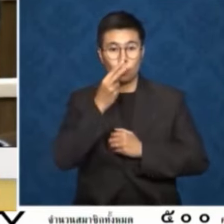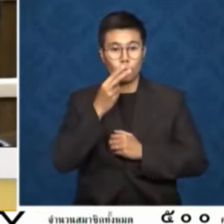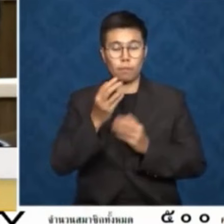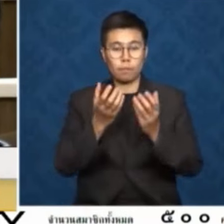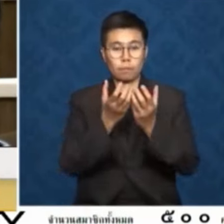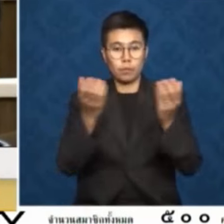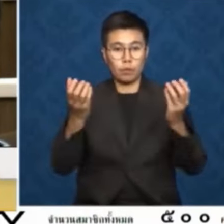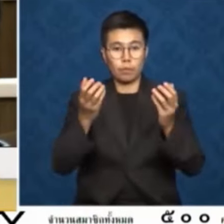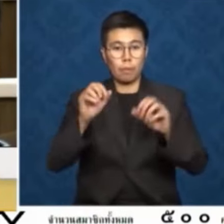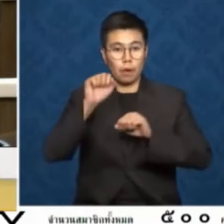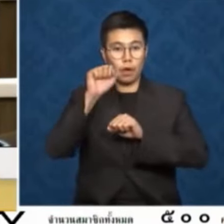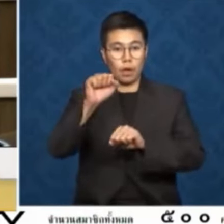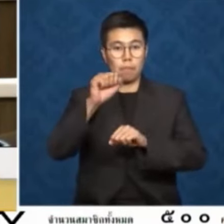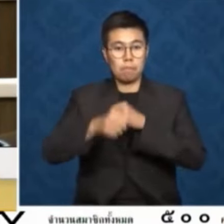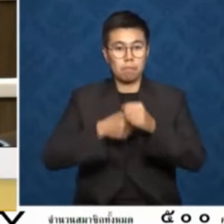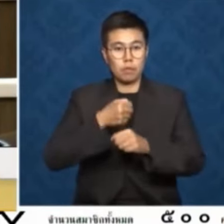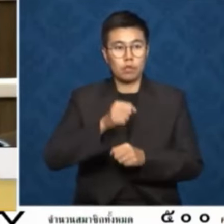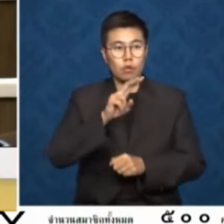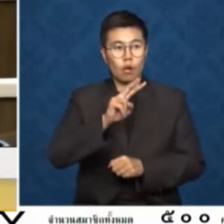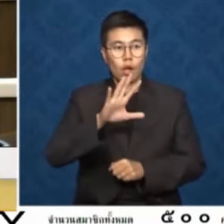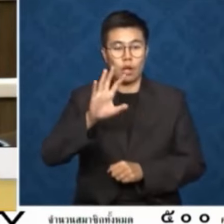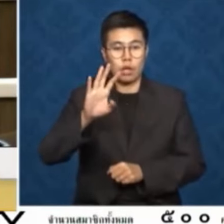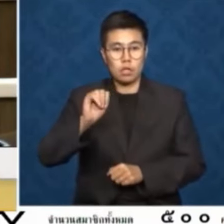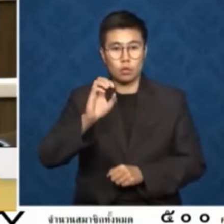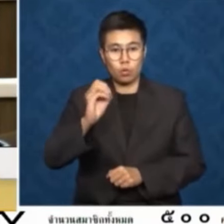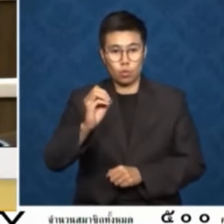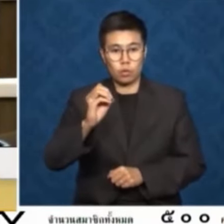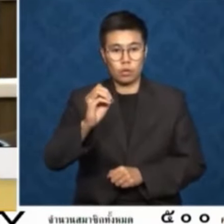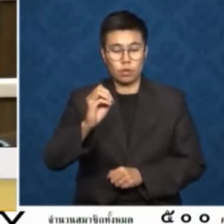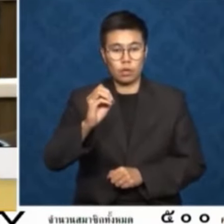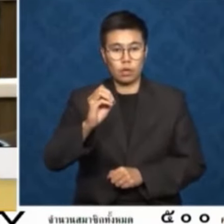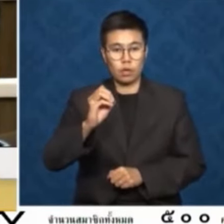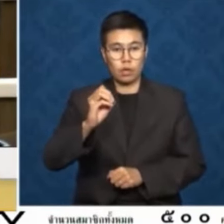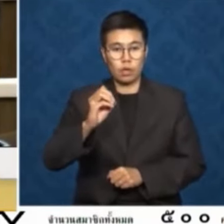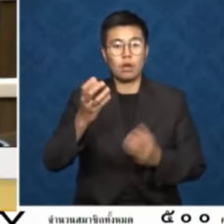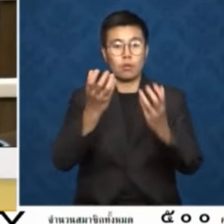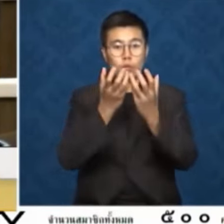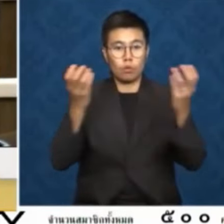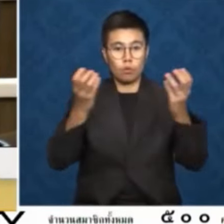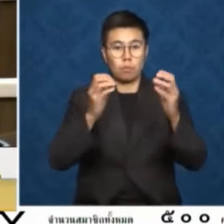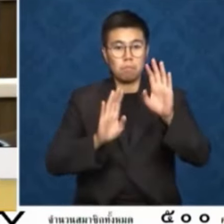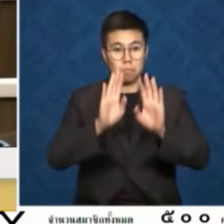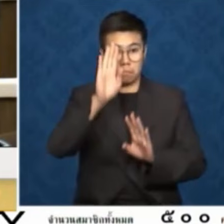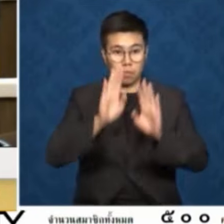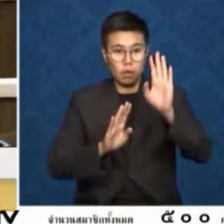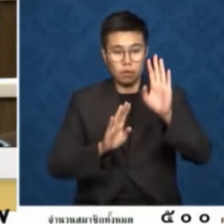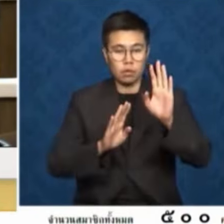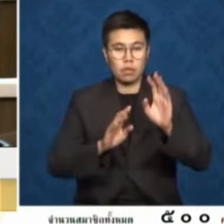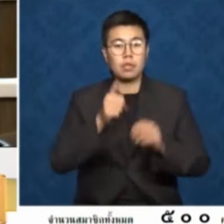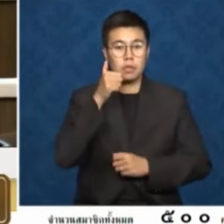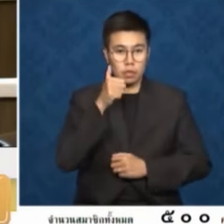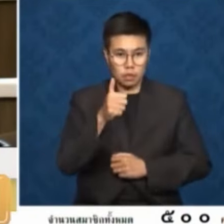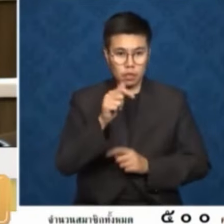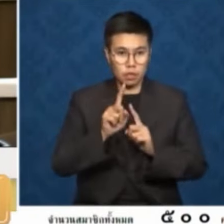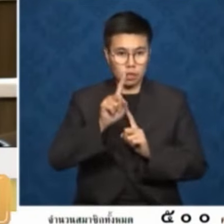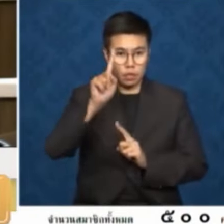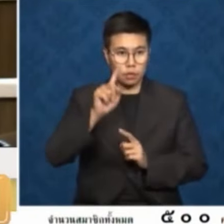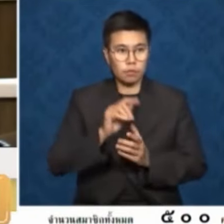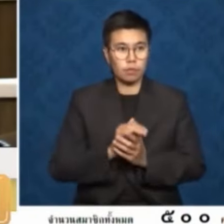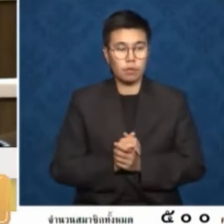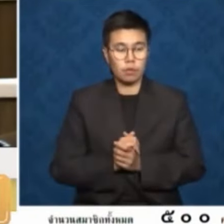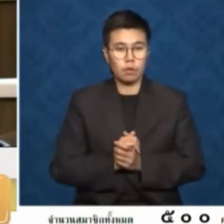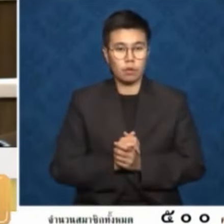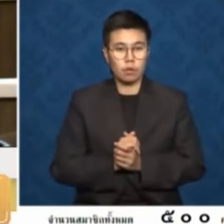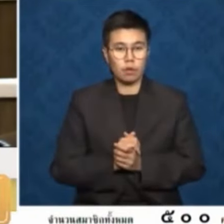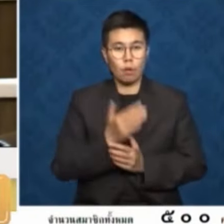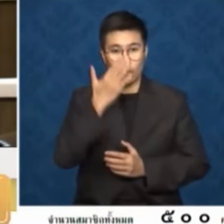นูญปี2540ที่เราบอกว่าเป็นรัฐธรรมนูญที่เป็นประชาธิปไตยมากที่สุดในขณะนั้นสา